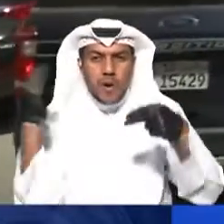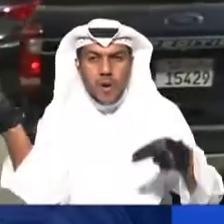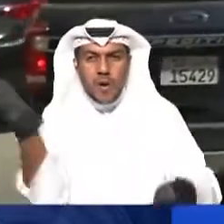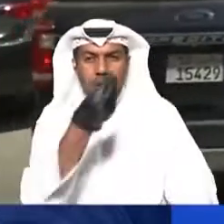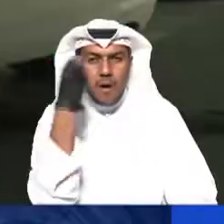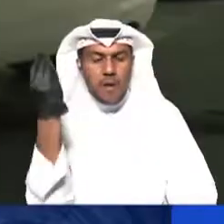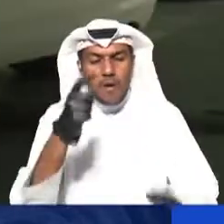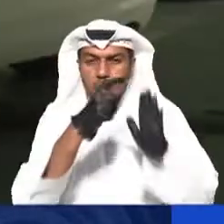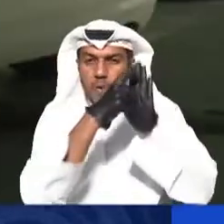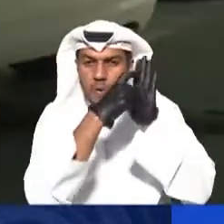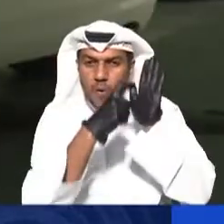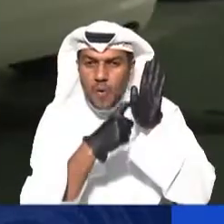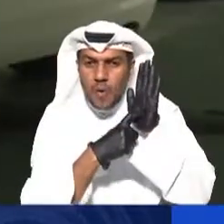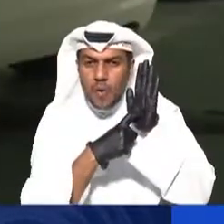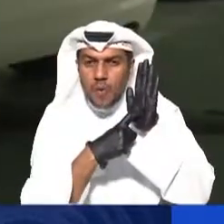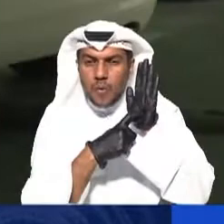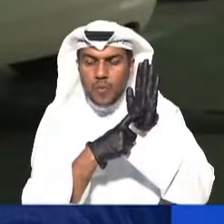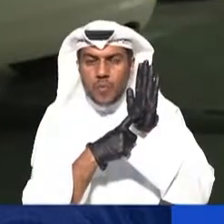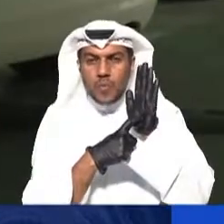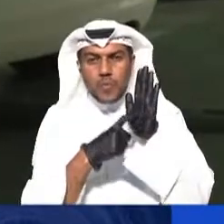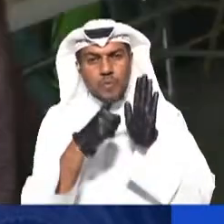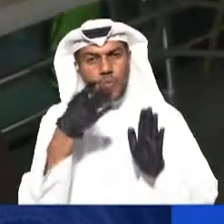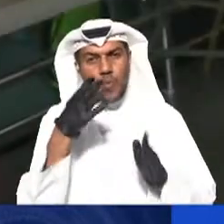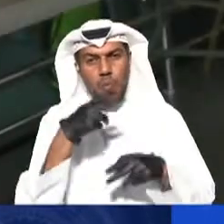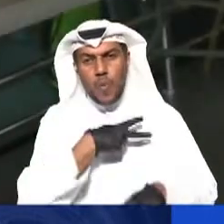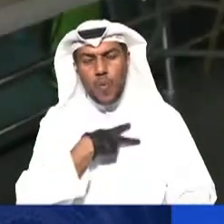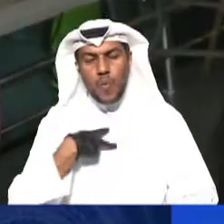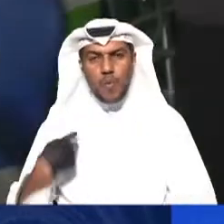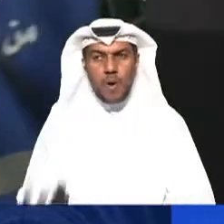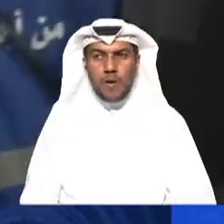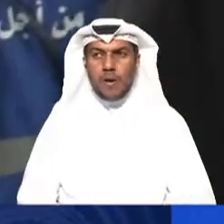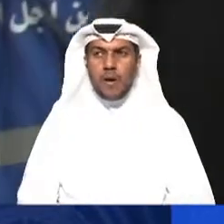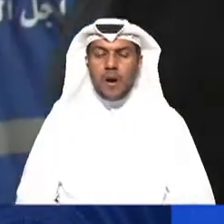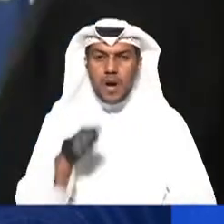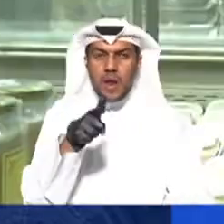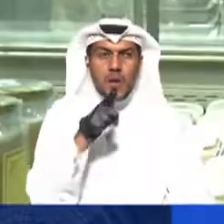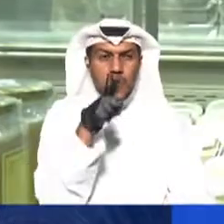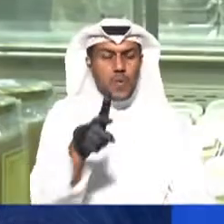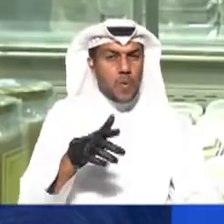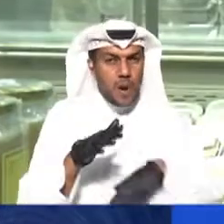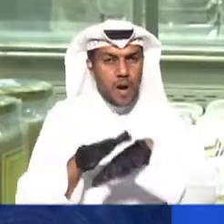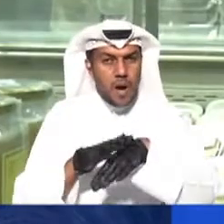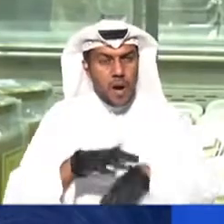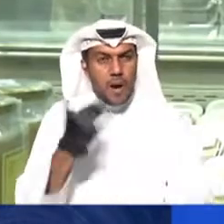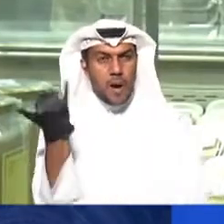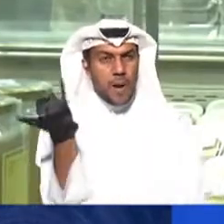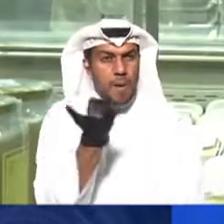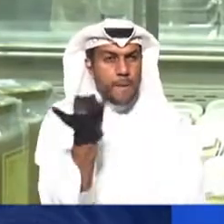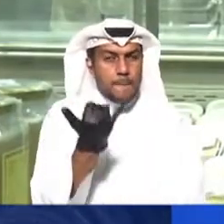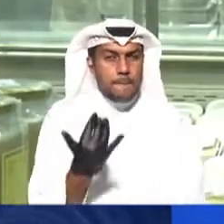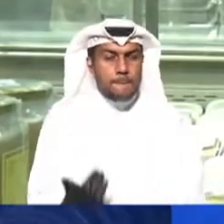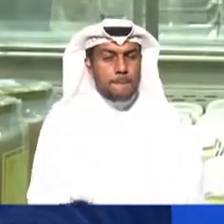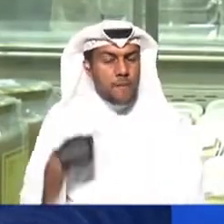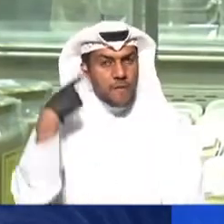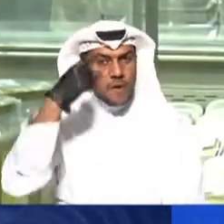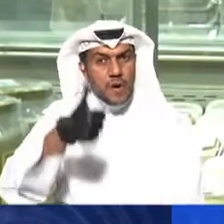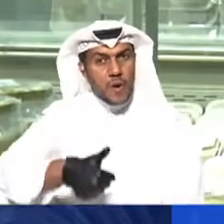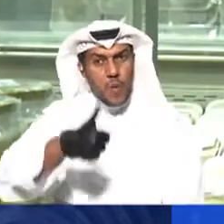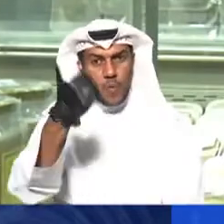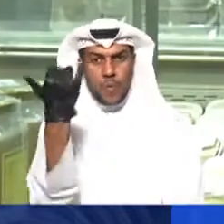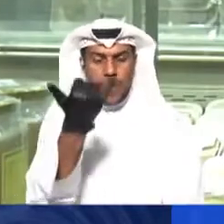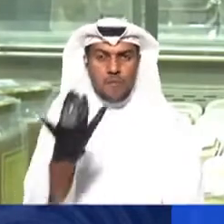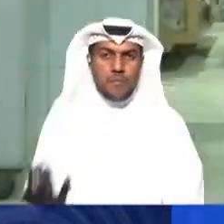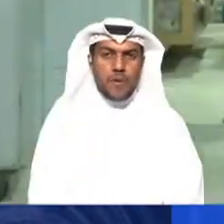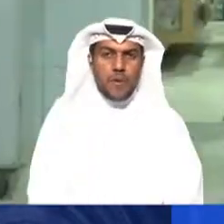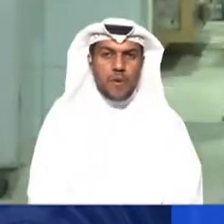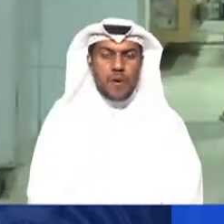حركة الشارع في ظل الأزمة الراهنة. ما بدا لنا هو حالة الخروج الطبيعية في فترة انتهاء الحظر،